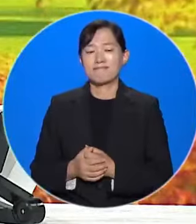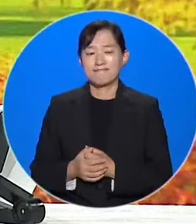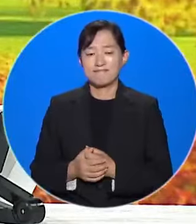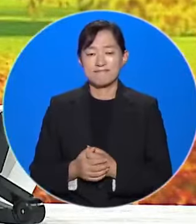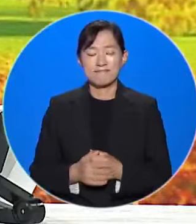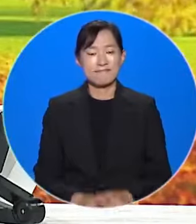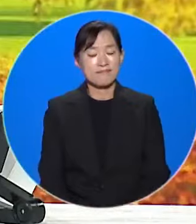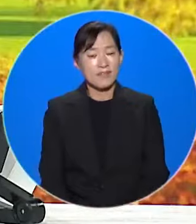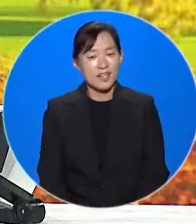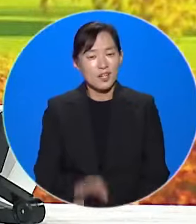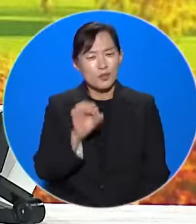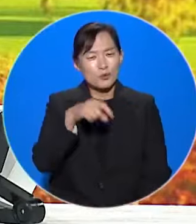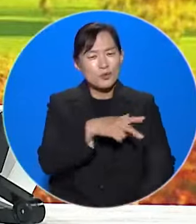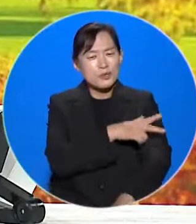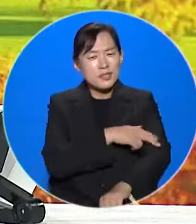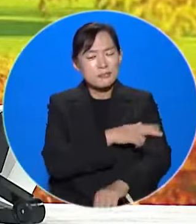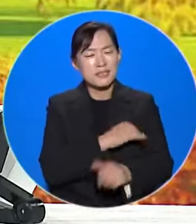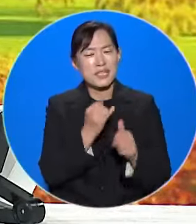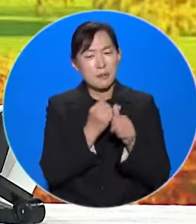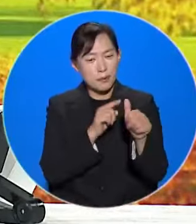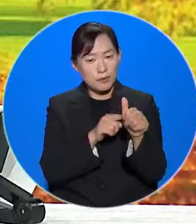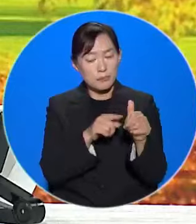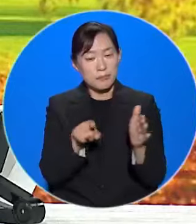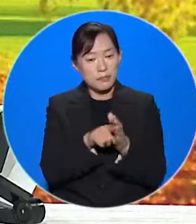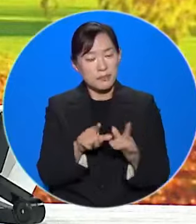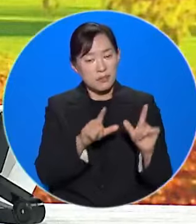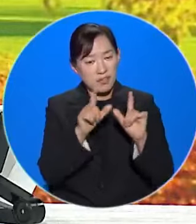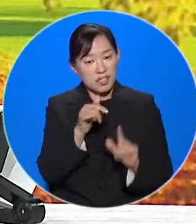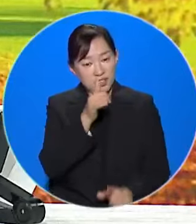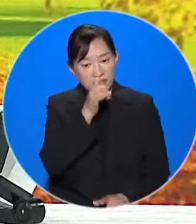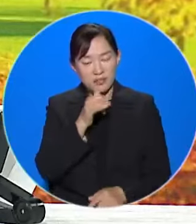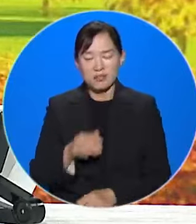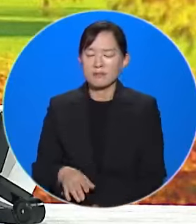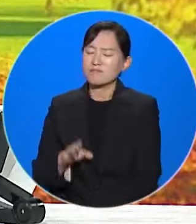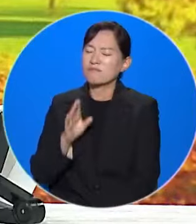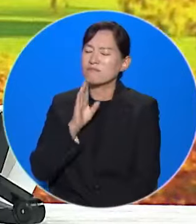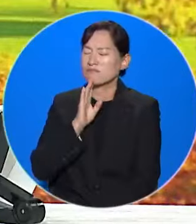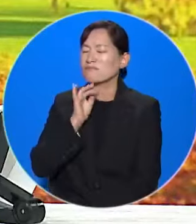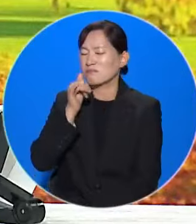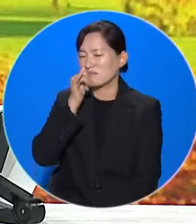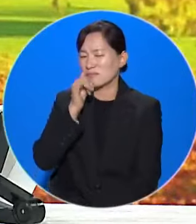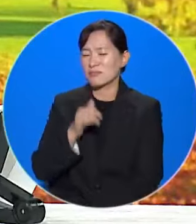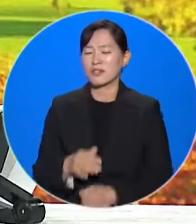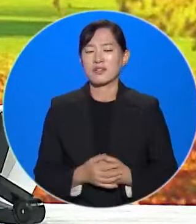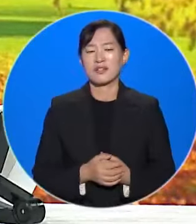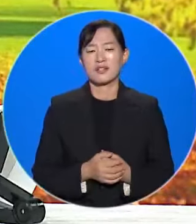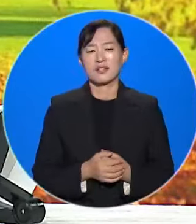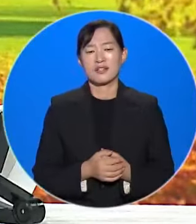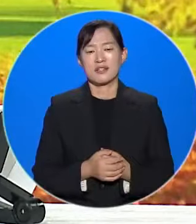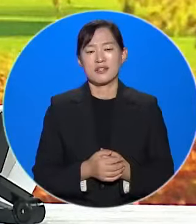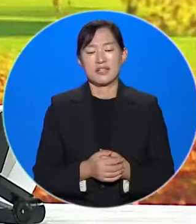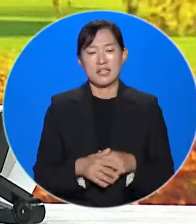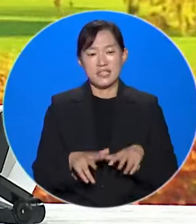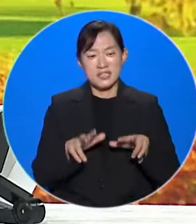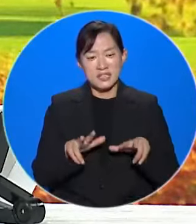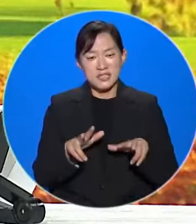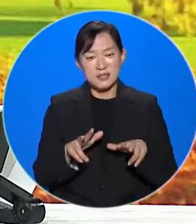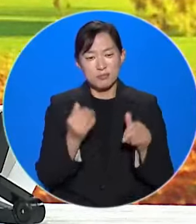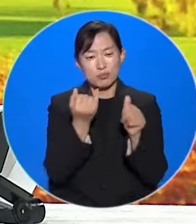그래요. 우리 우집사님 남편분은 믿음생활 하세요? 네네. 아, 같이 믿음생활 잘 하시는데 지금 우집사님도 몸이 안